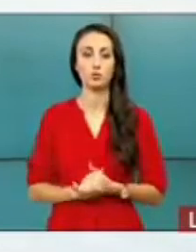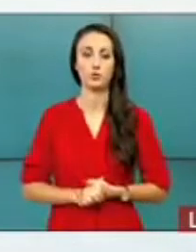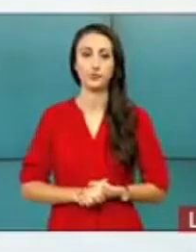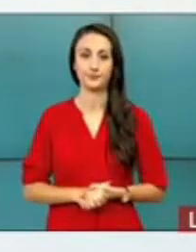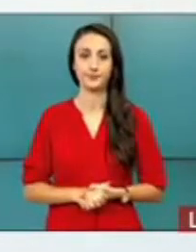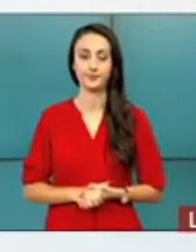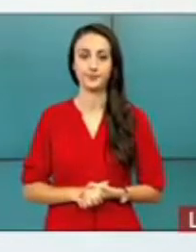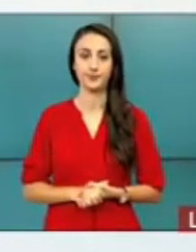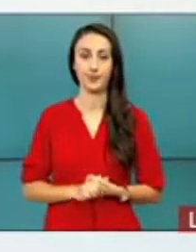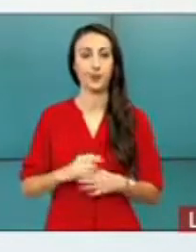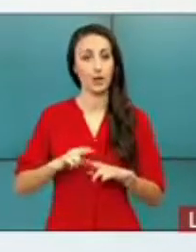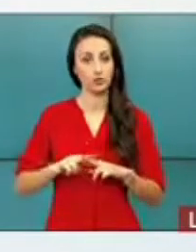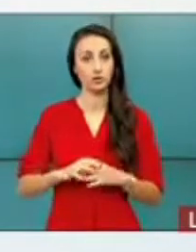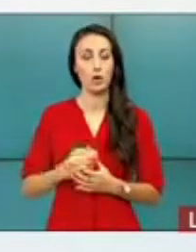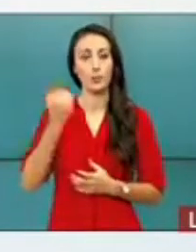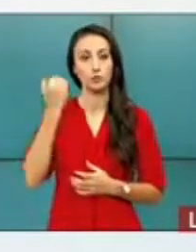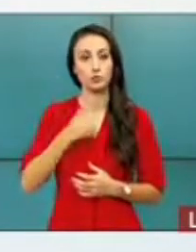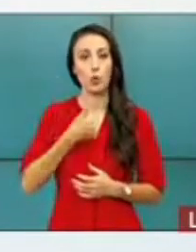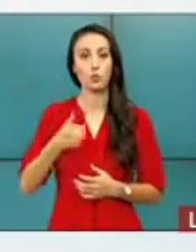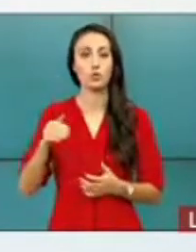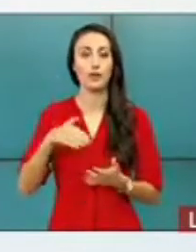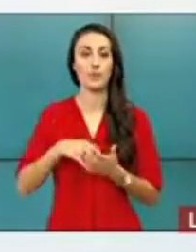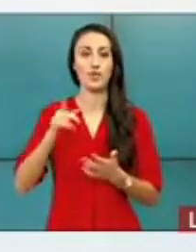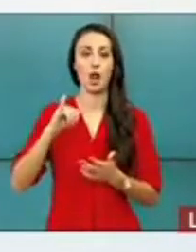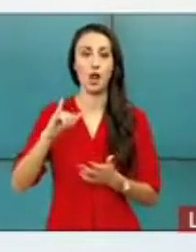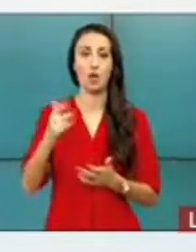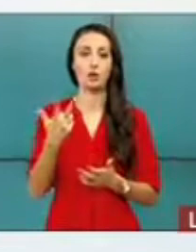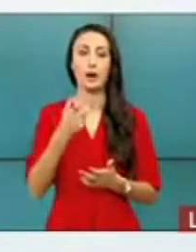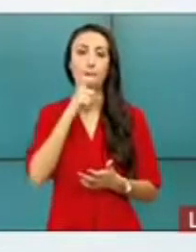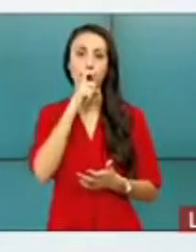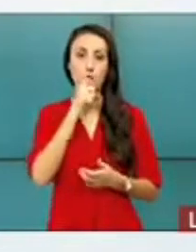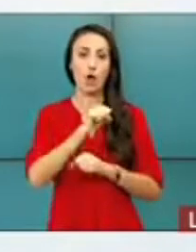aceste precizări. Așadar, un prejudiciu de 100.000 de lei, trei persoane